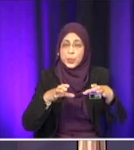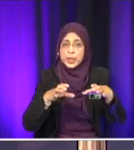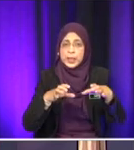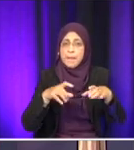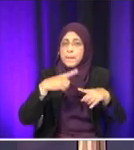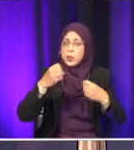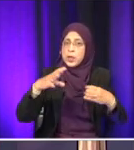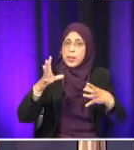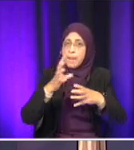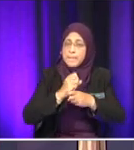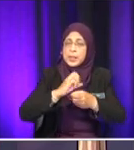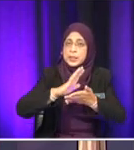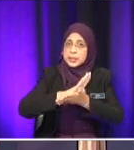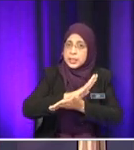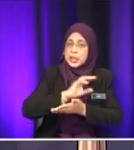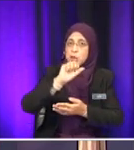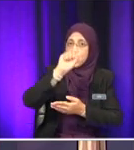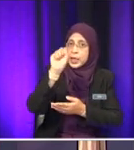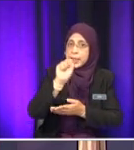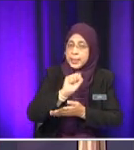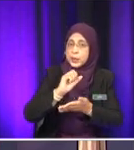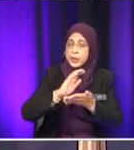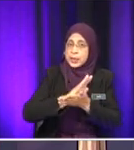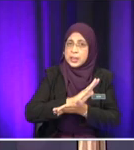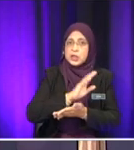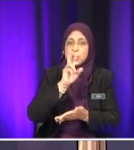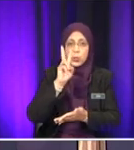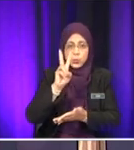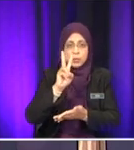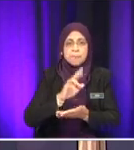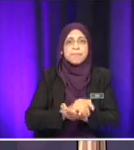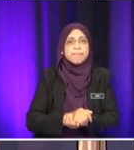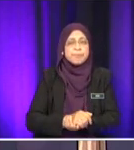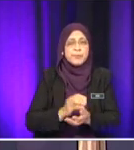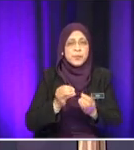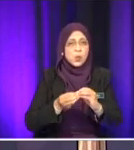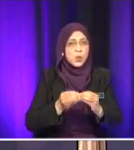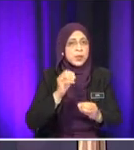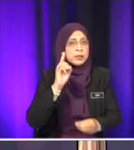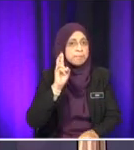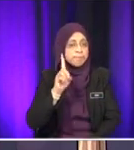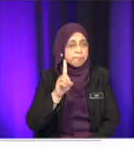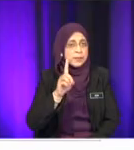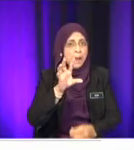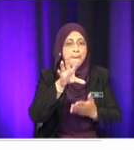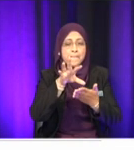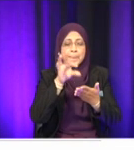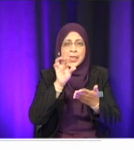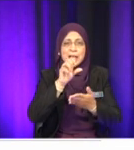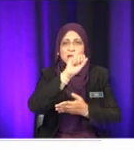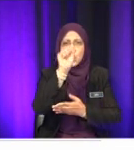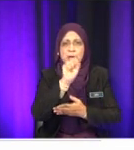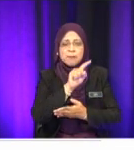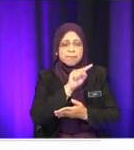kita dapat kertas soal lain bagi kertas 2 Oke nomor satu Pilihlah soal yang kamu